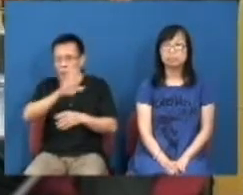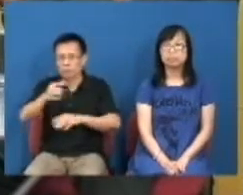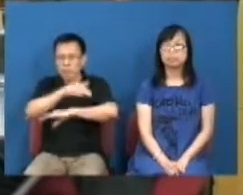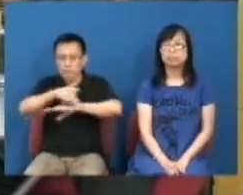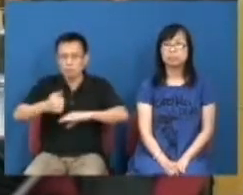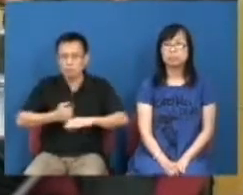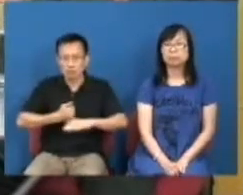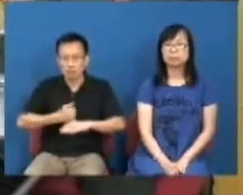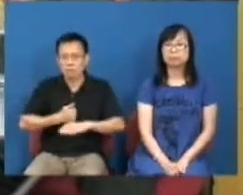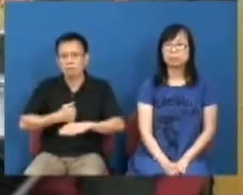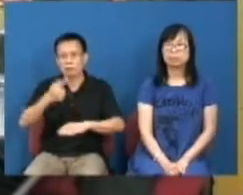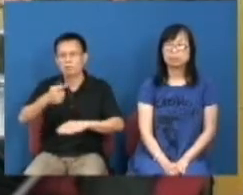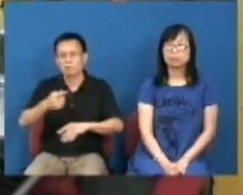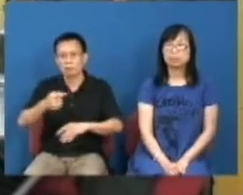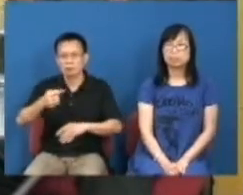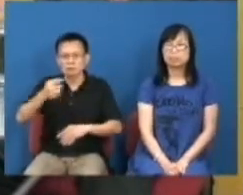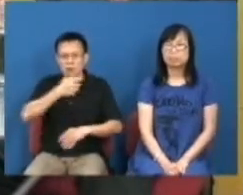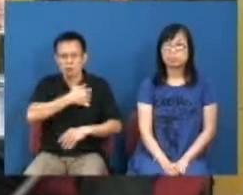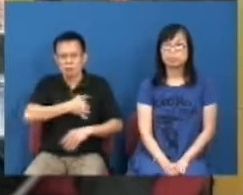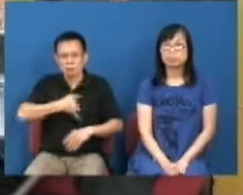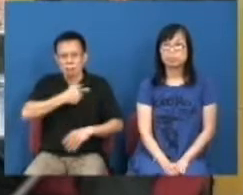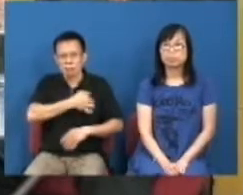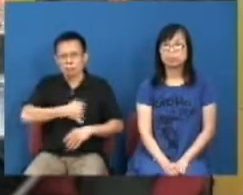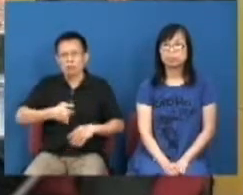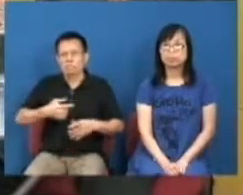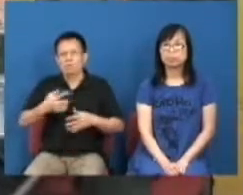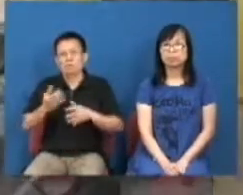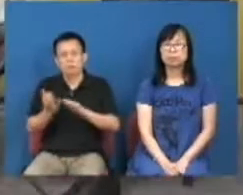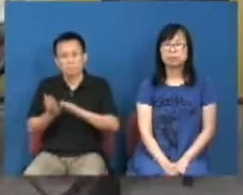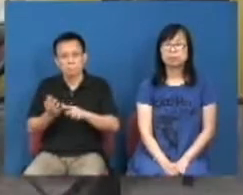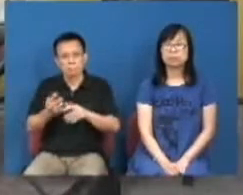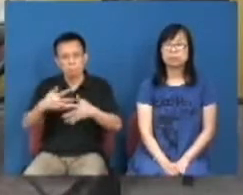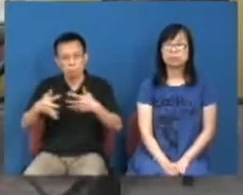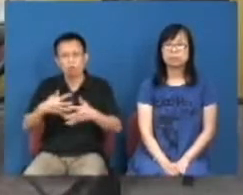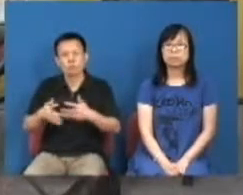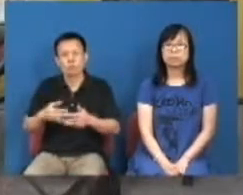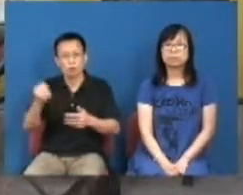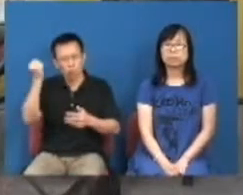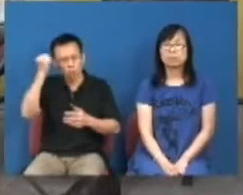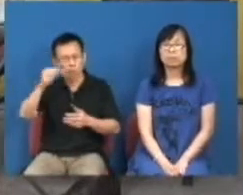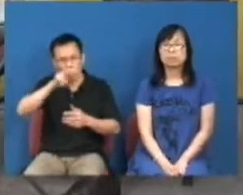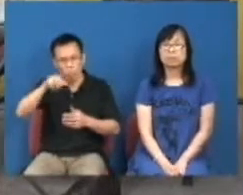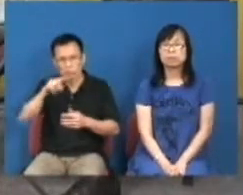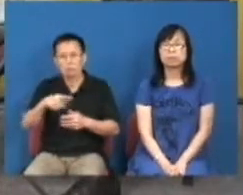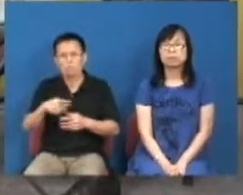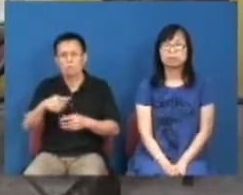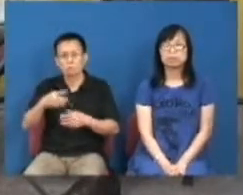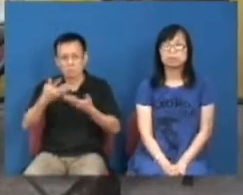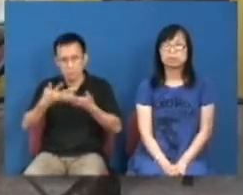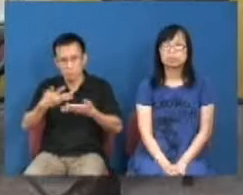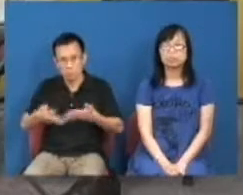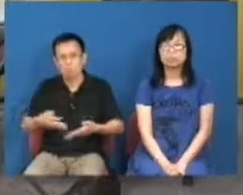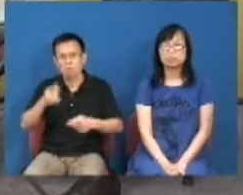就係個原案嚟嘅，好、 啊、 困難揾嘅東西嚟。 啊， 咁呢個就正正係真係講得